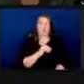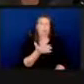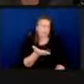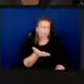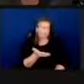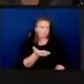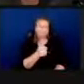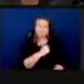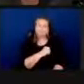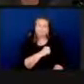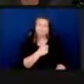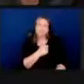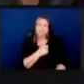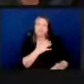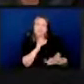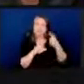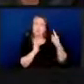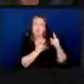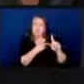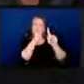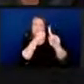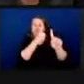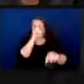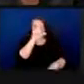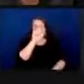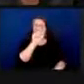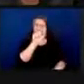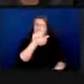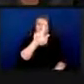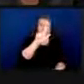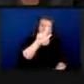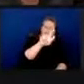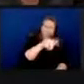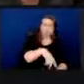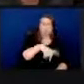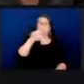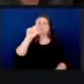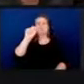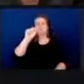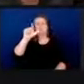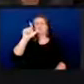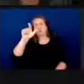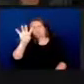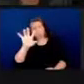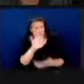hivi ndivyo hali itakavyokuwa katika mwaka wa shule wa